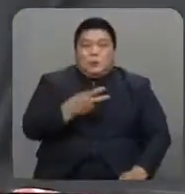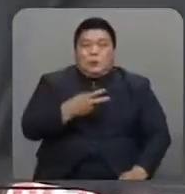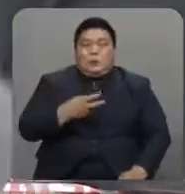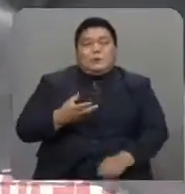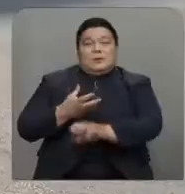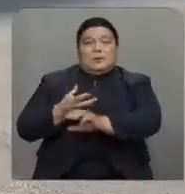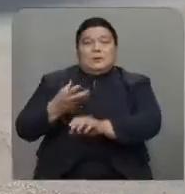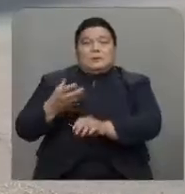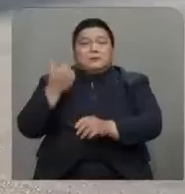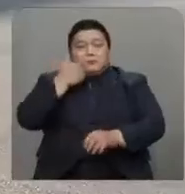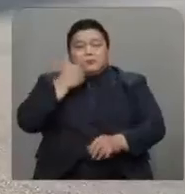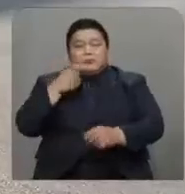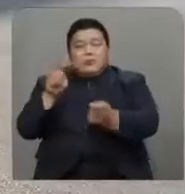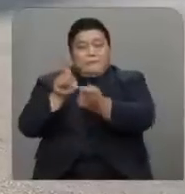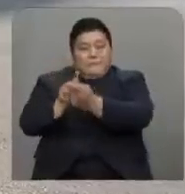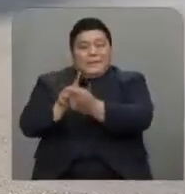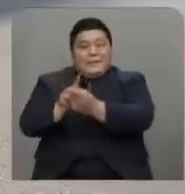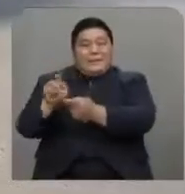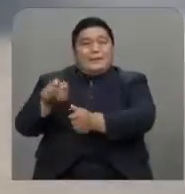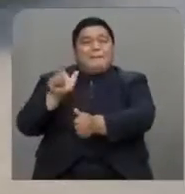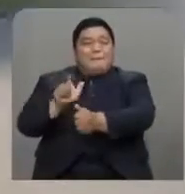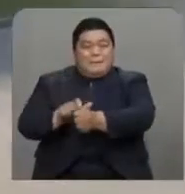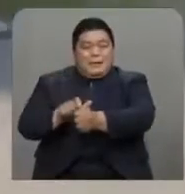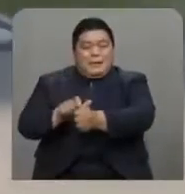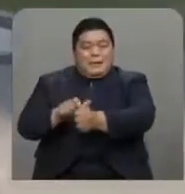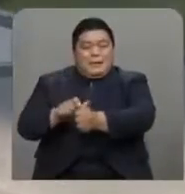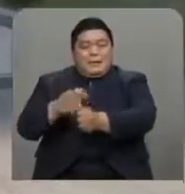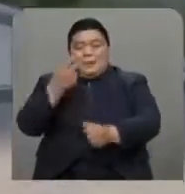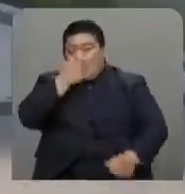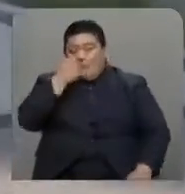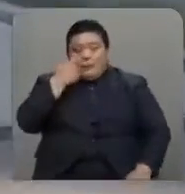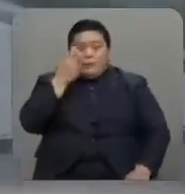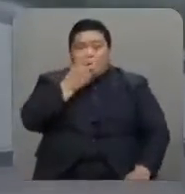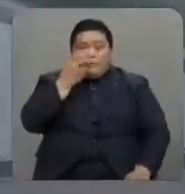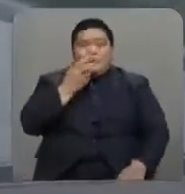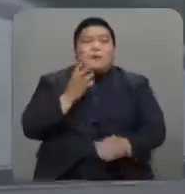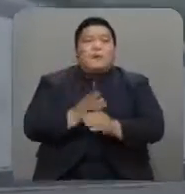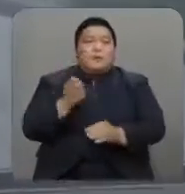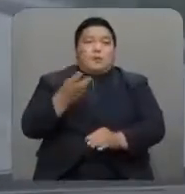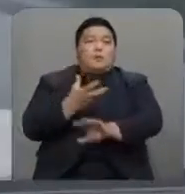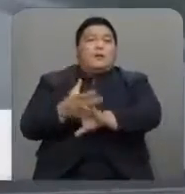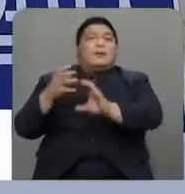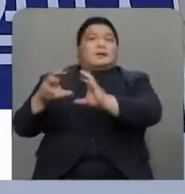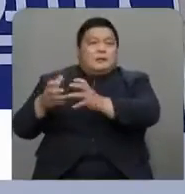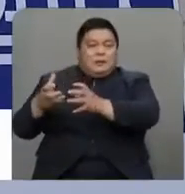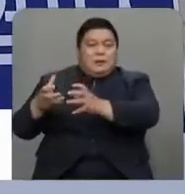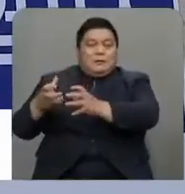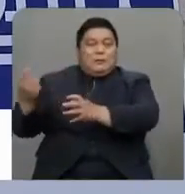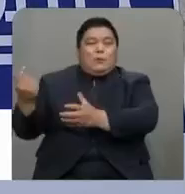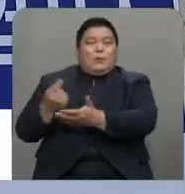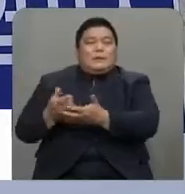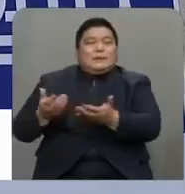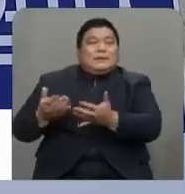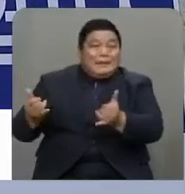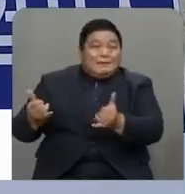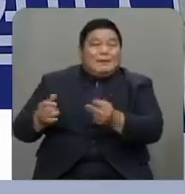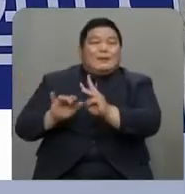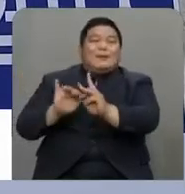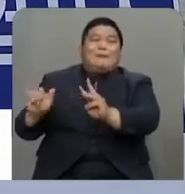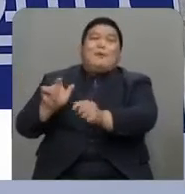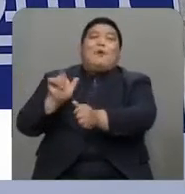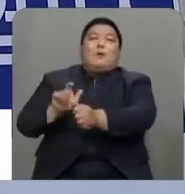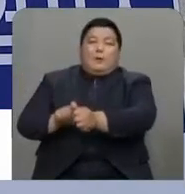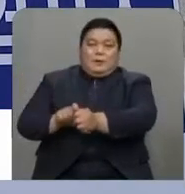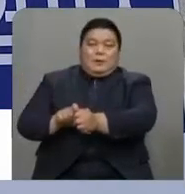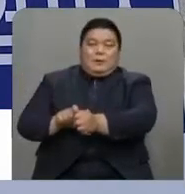접촉한 지인 한 명도 확진돼 현재 역학조사가 진행 중입니다. 속초에서는 외국인 노동자 3명도 확진됐습니다. 이들은